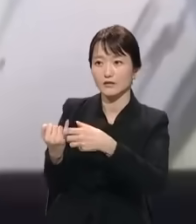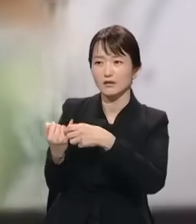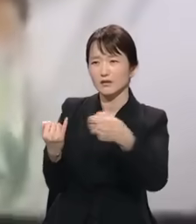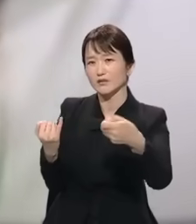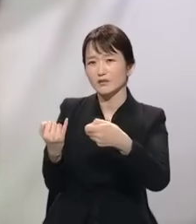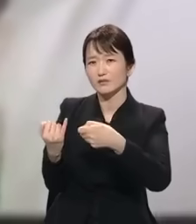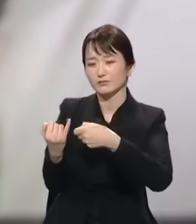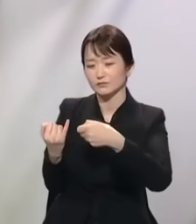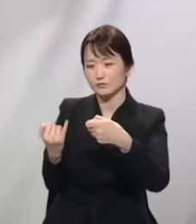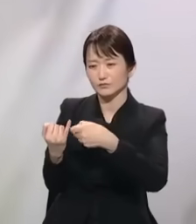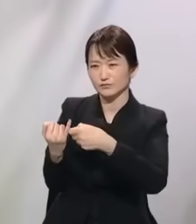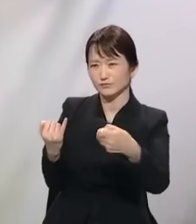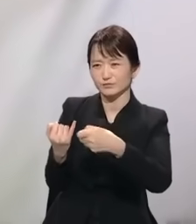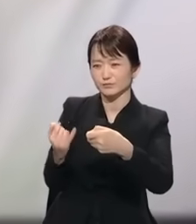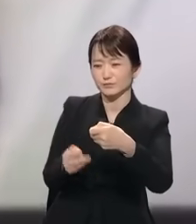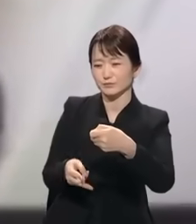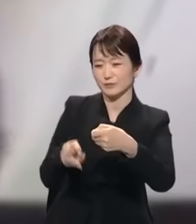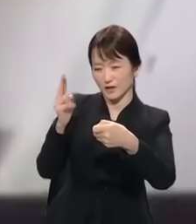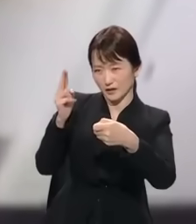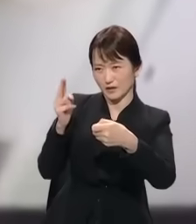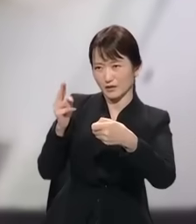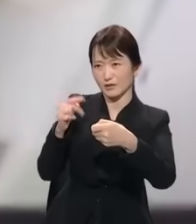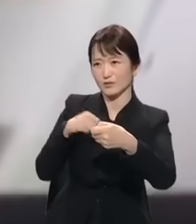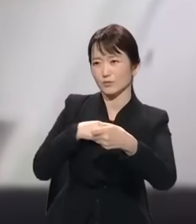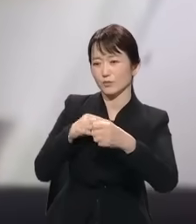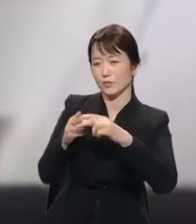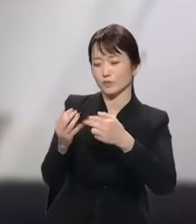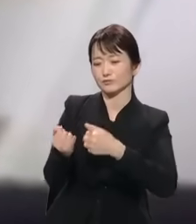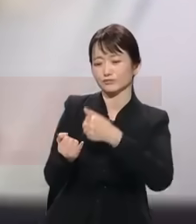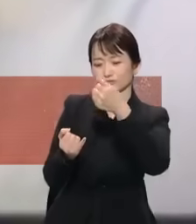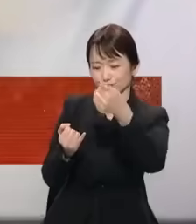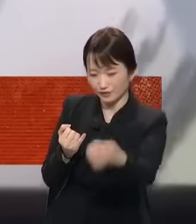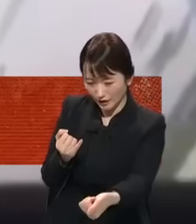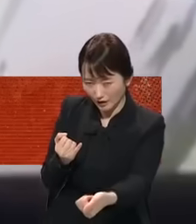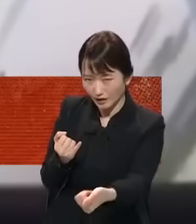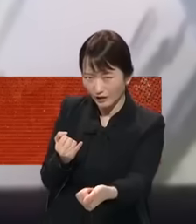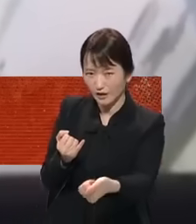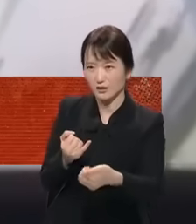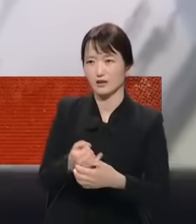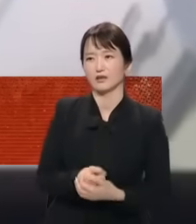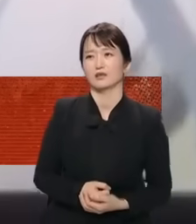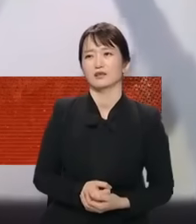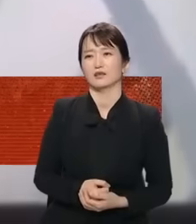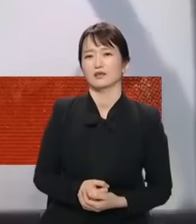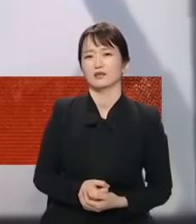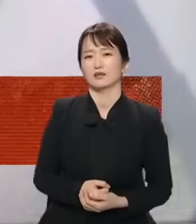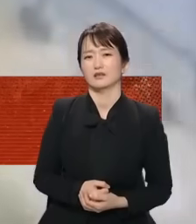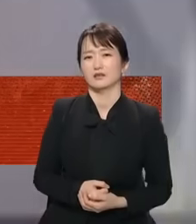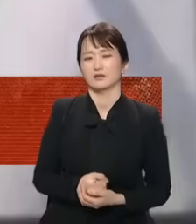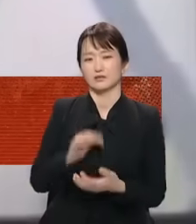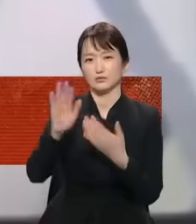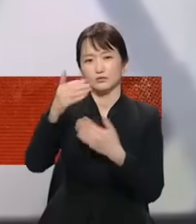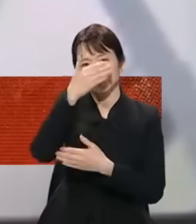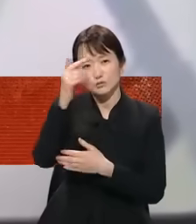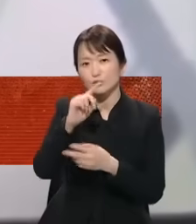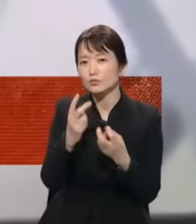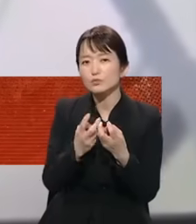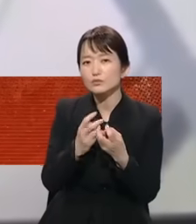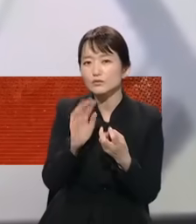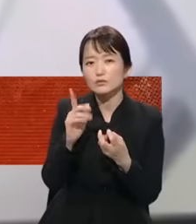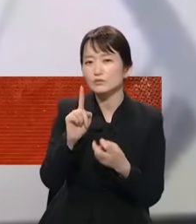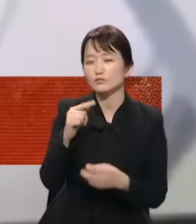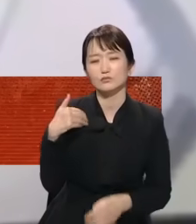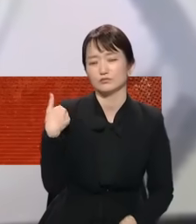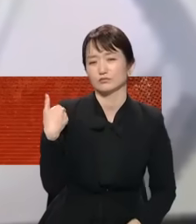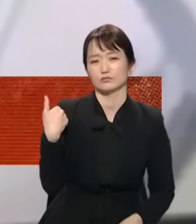툭 끊어지면서 힘에 본인이 열차 밖으로 나자빠져 버리고 말았던 겁니다. 아유, 쌩통입니다. 이후에 이 청년이 어떻게 됐는지